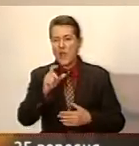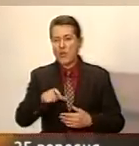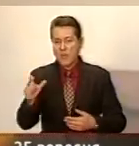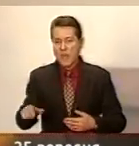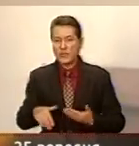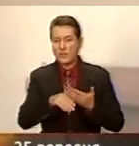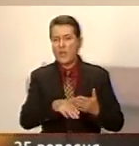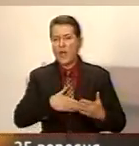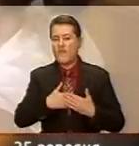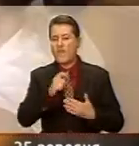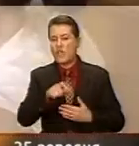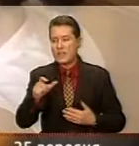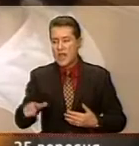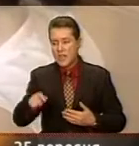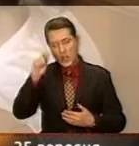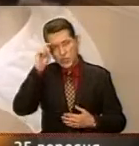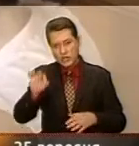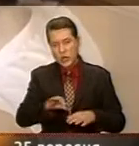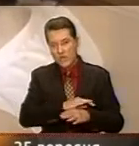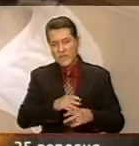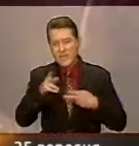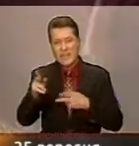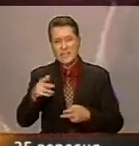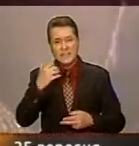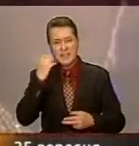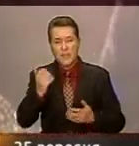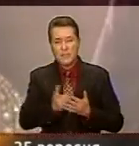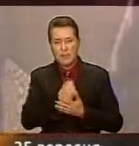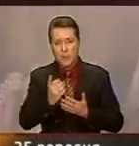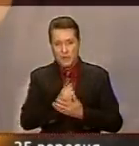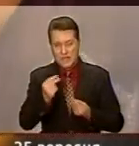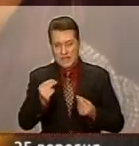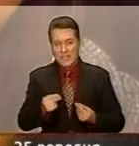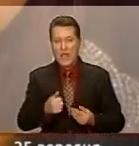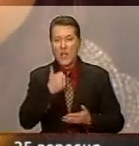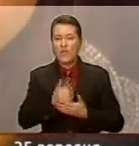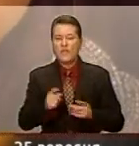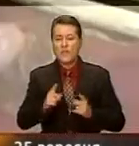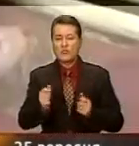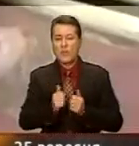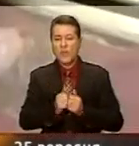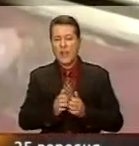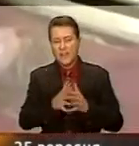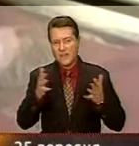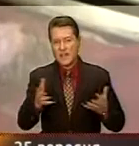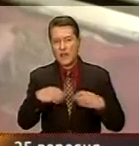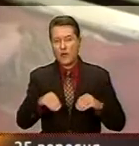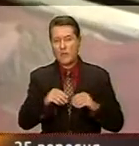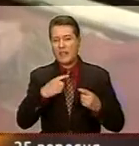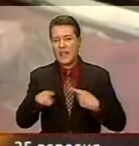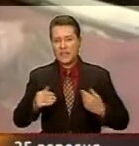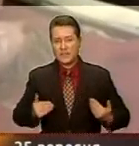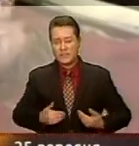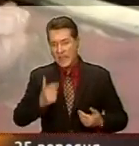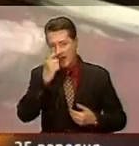Допомагають волонтери, чоловік постійно, ось як зараз, їздить на підробітки. Їм же головне, що тепер поряд велика родина. Іншого життя для себе тут